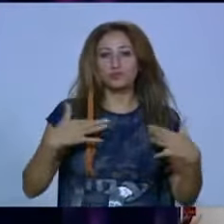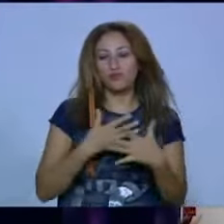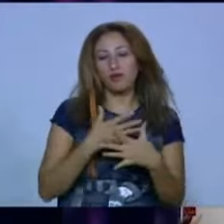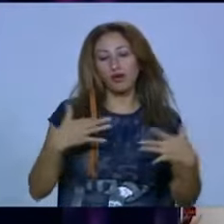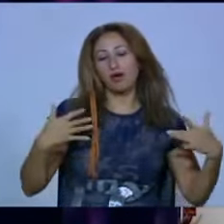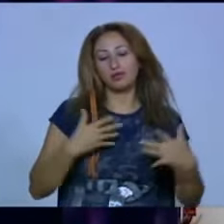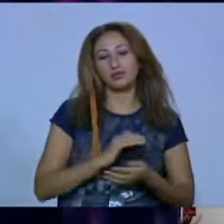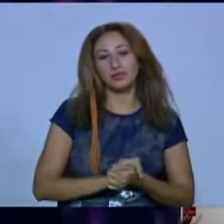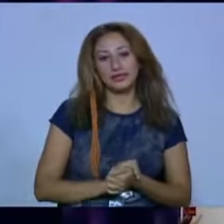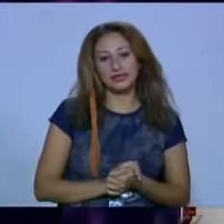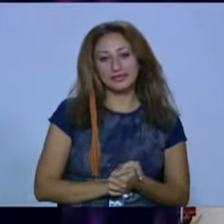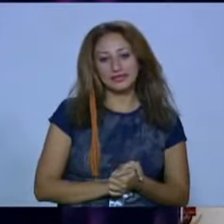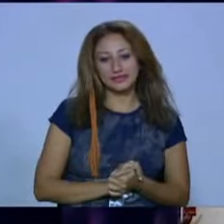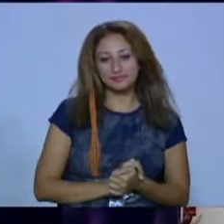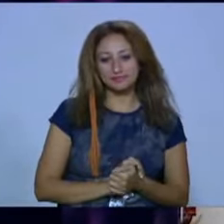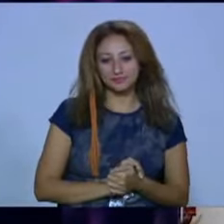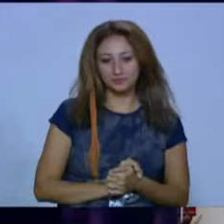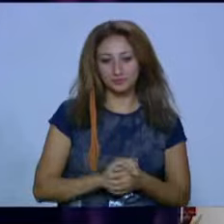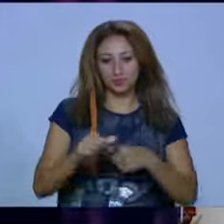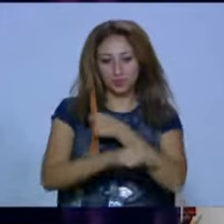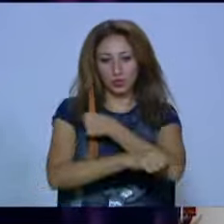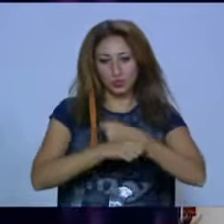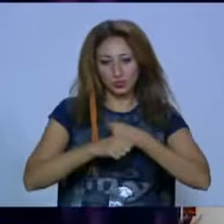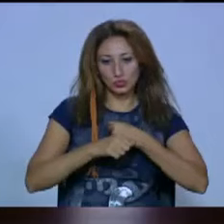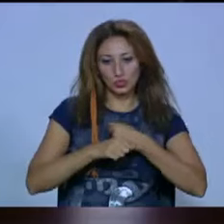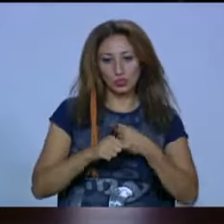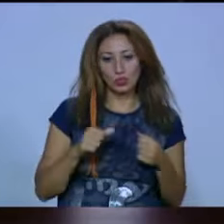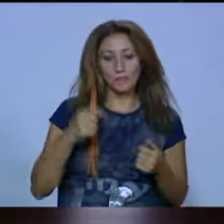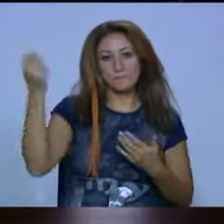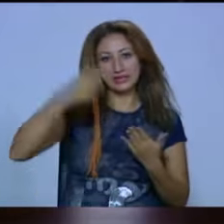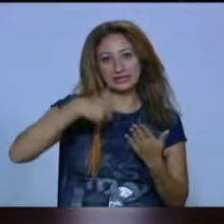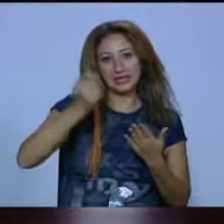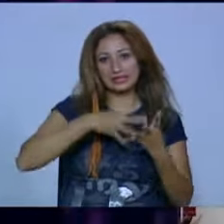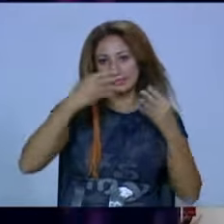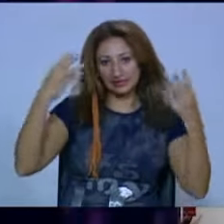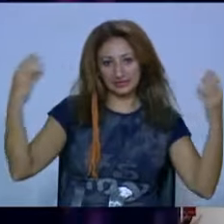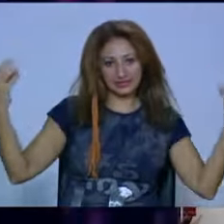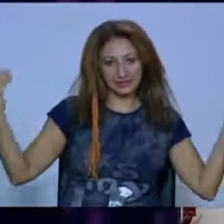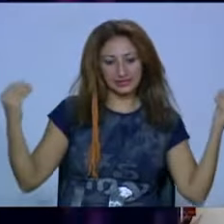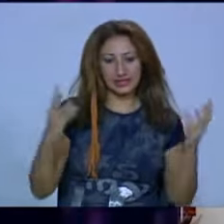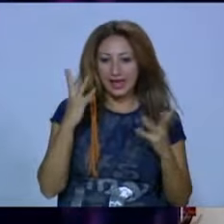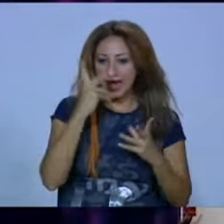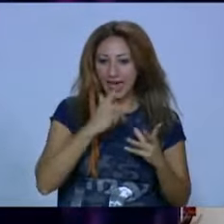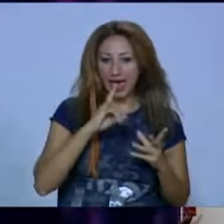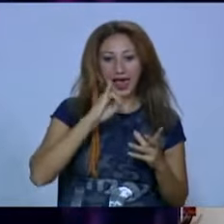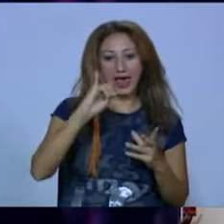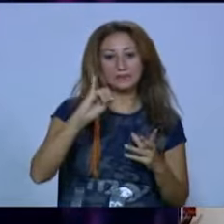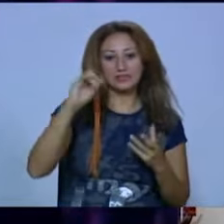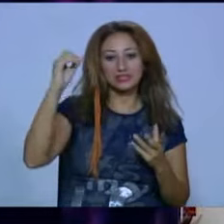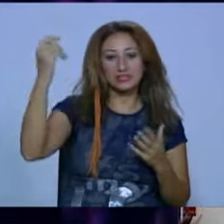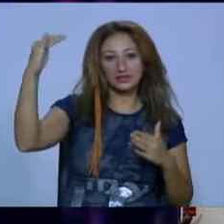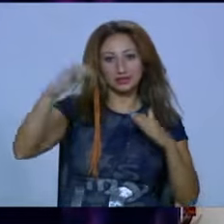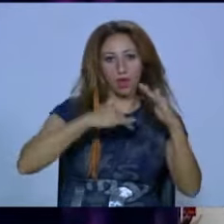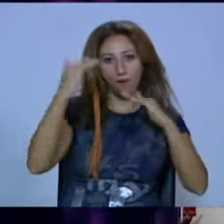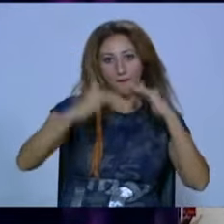لقلوبكم ولبيوتكم. الأسبوع ده عندنا كم كبير جدا من الرسائل، مش عارف كام رسالة، 50 رسالة تقريبا او